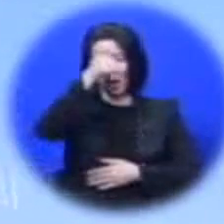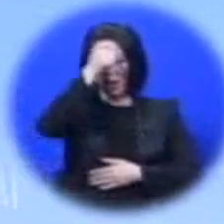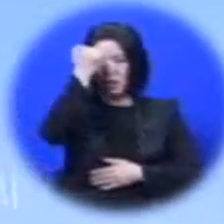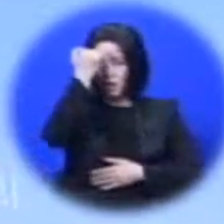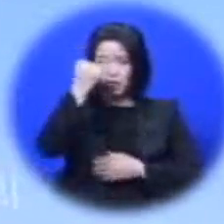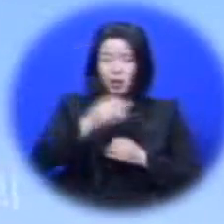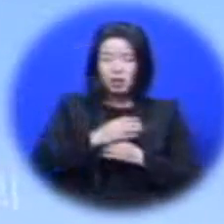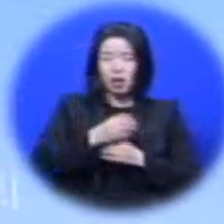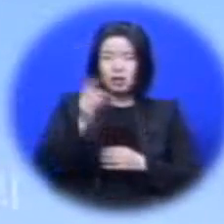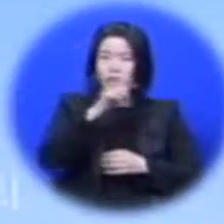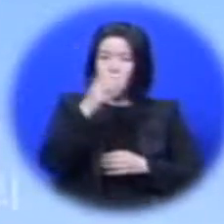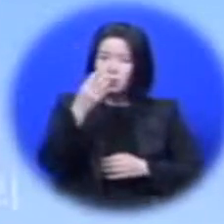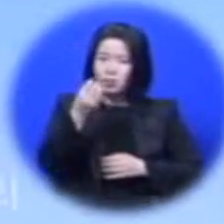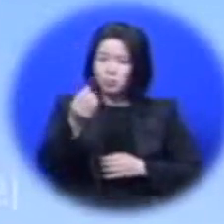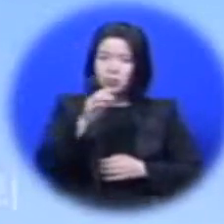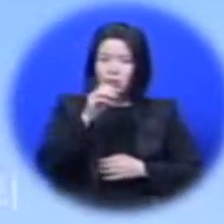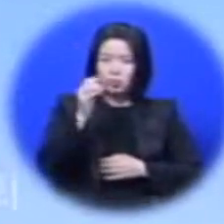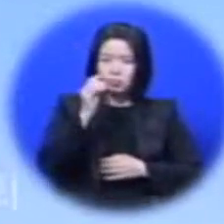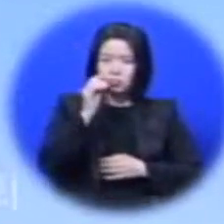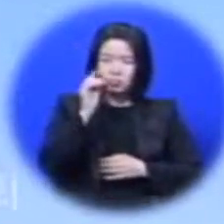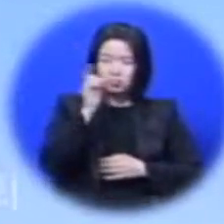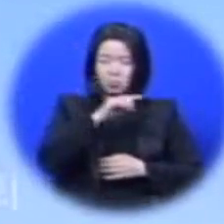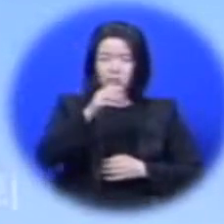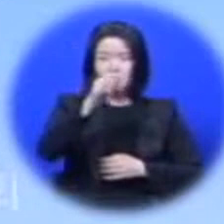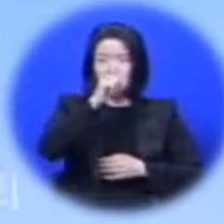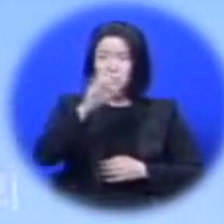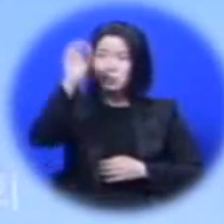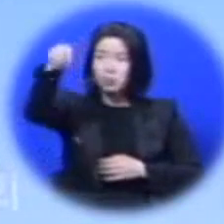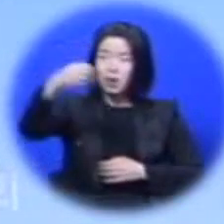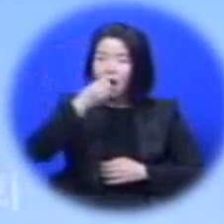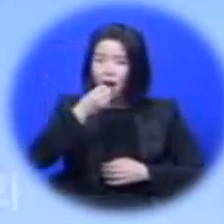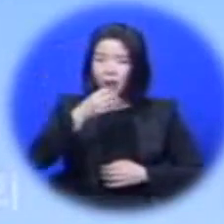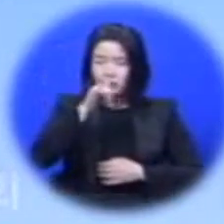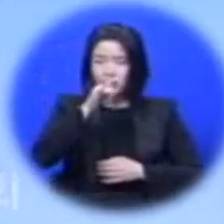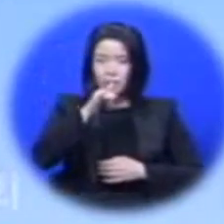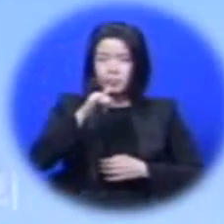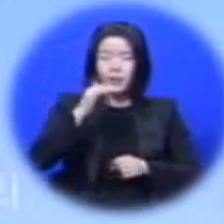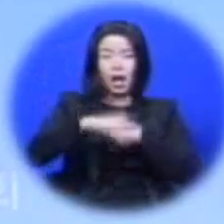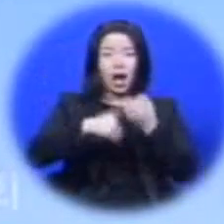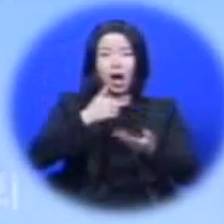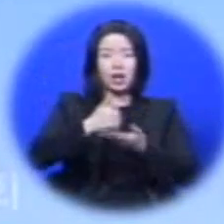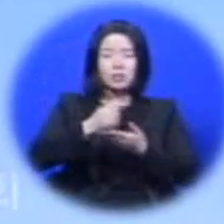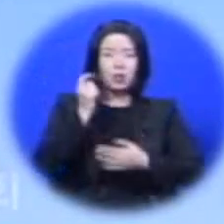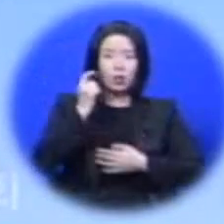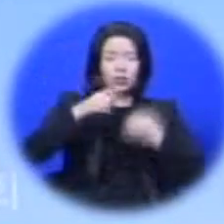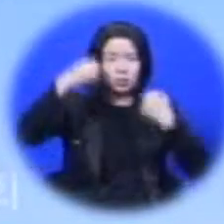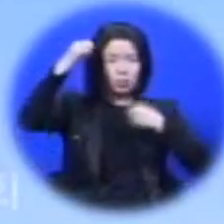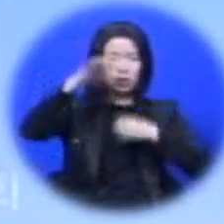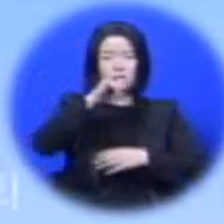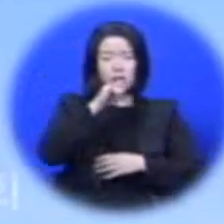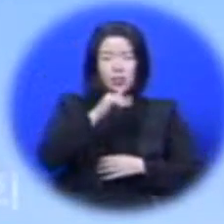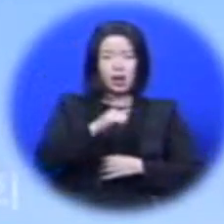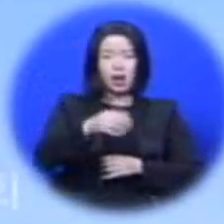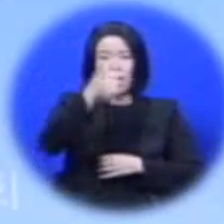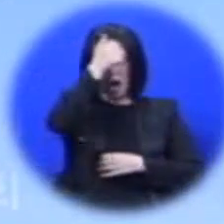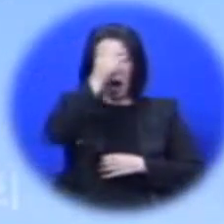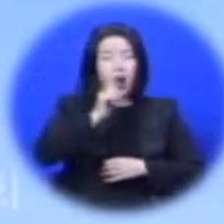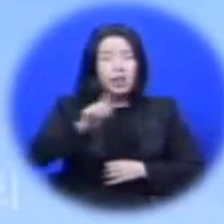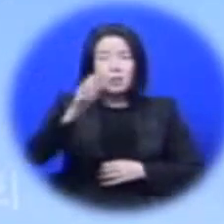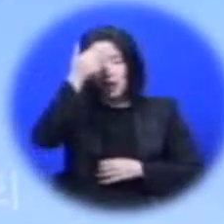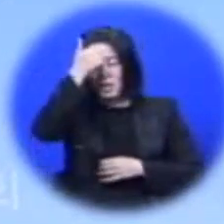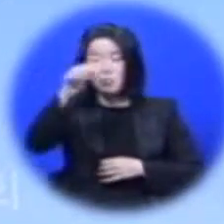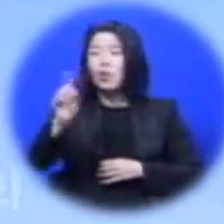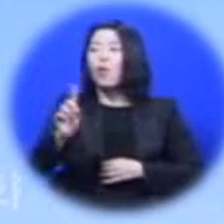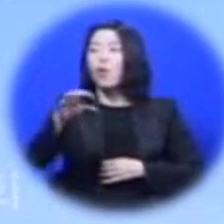선악과 따먹었습니다. 하나님께서 쇼를 하셨어요. 아담아, 아담아, 내가 어디